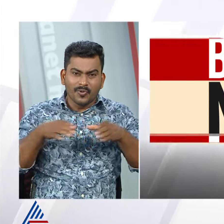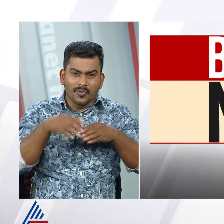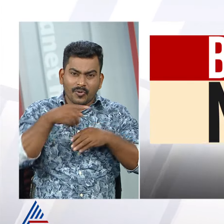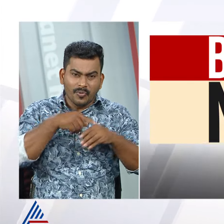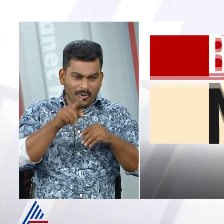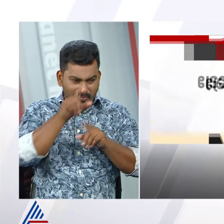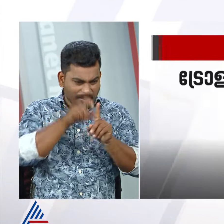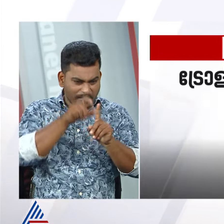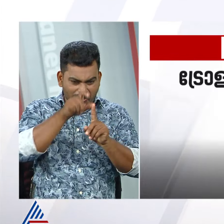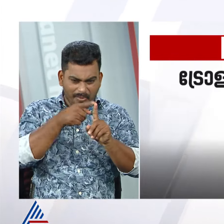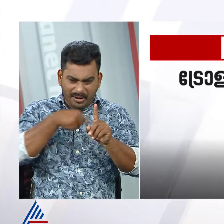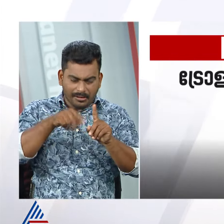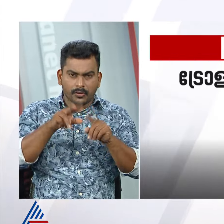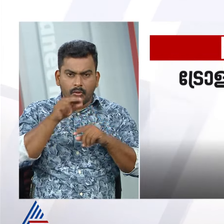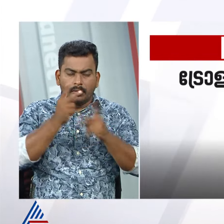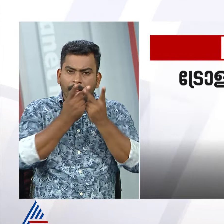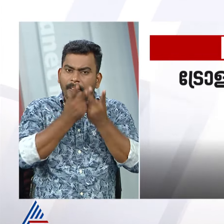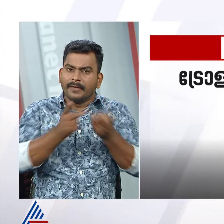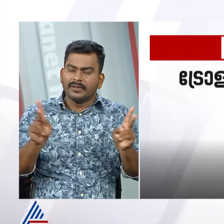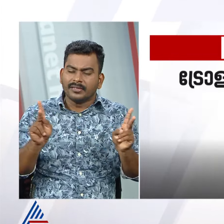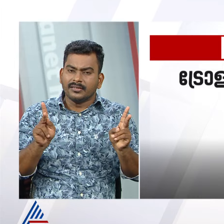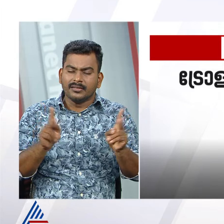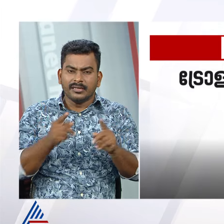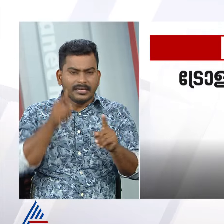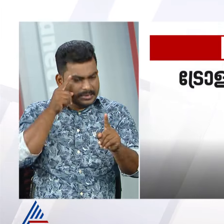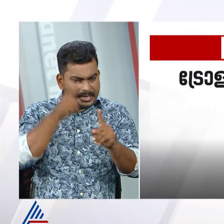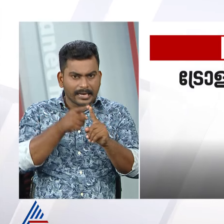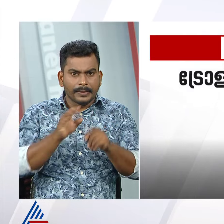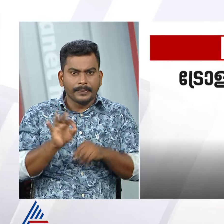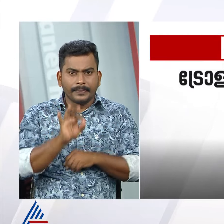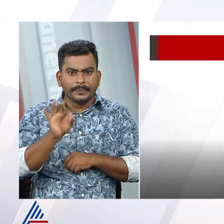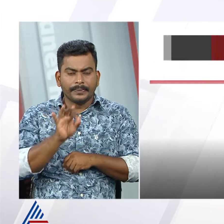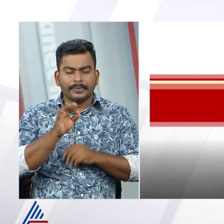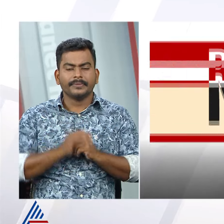അതിനിടയിലാണ് ഭിന്നസ്വരം പാർട്ടിക്കുള്ളിൽ നിന്ന് തന്നെ ഉയരുന്നത്.